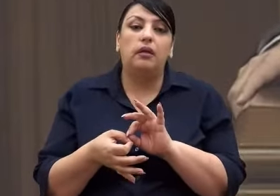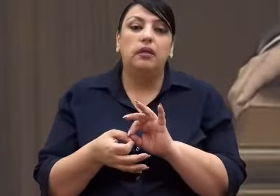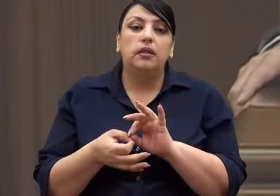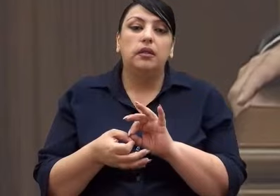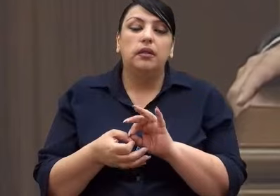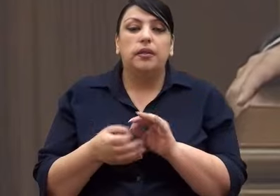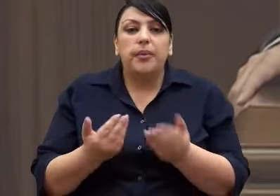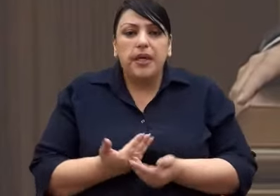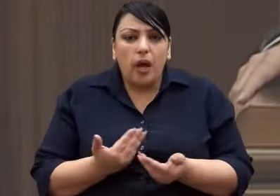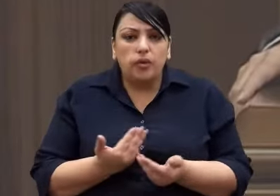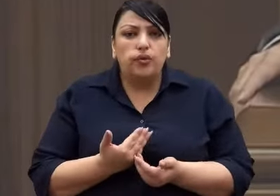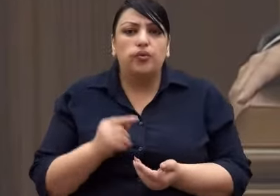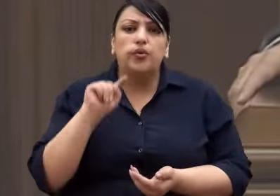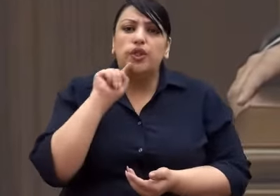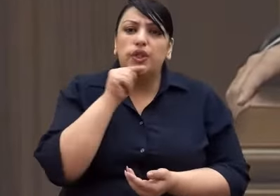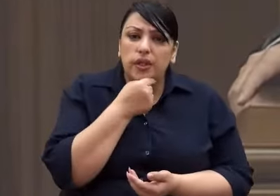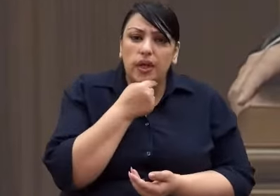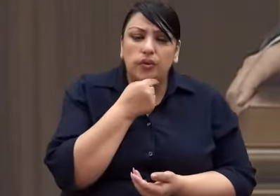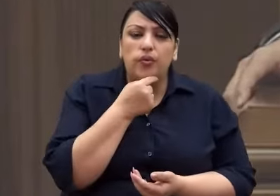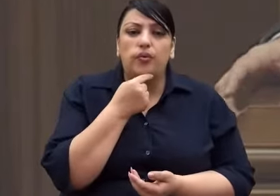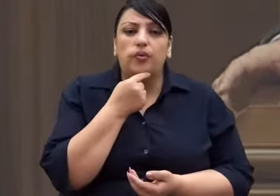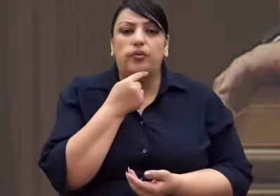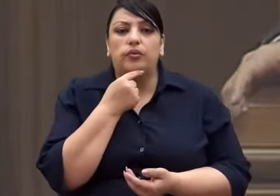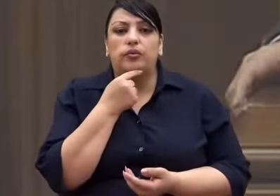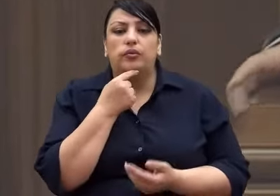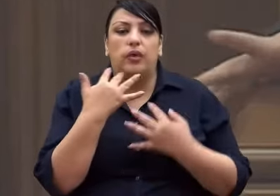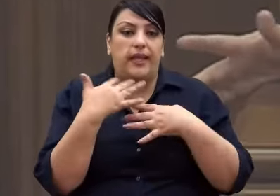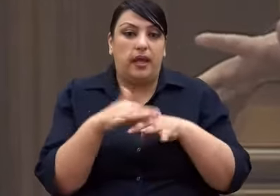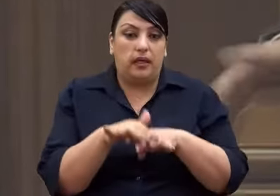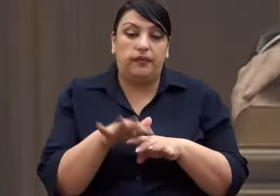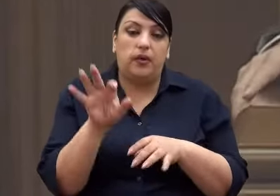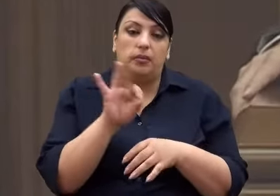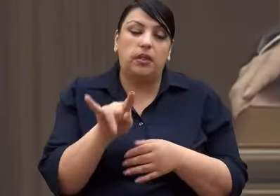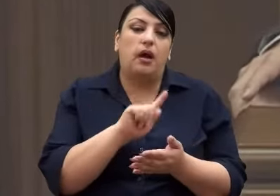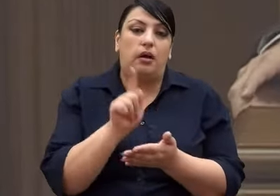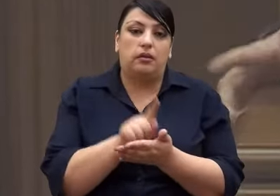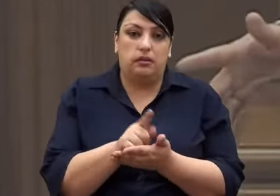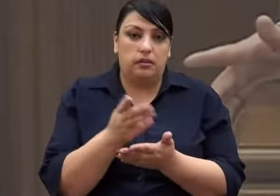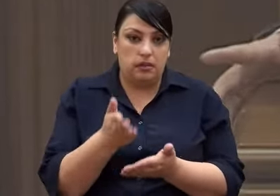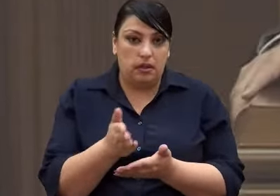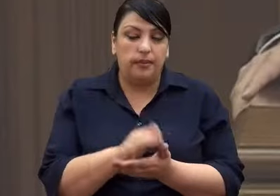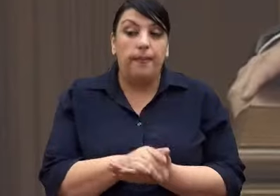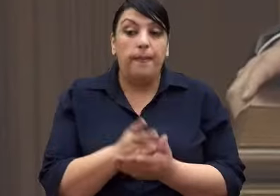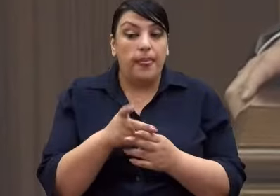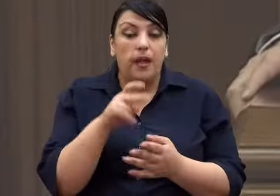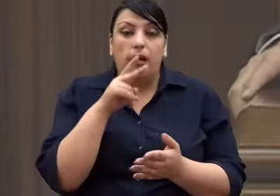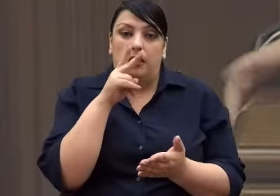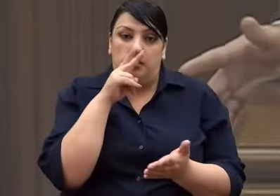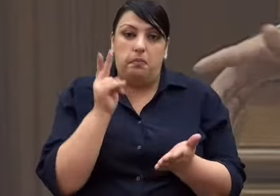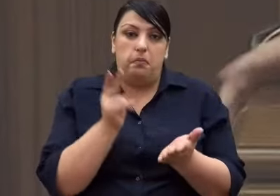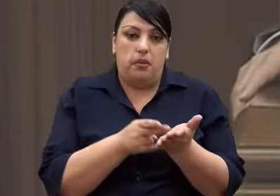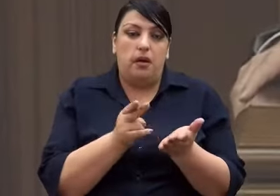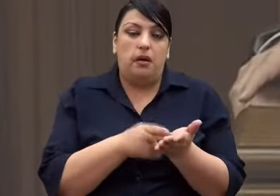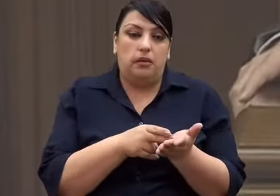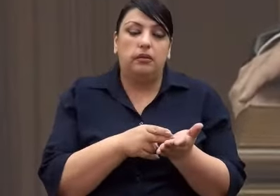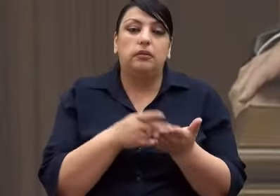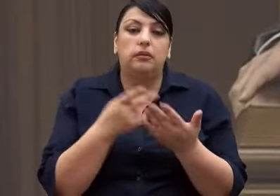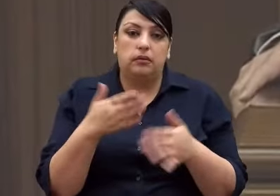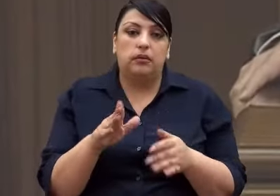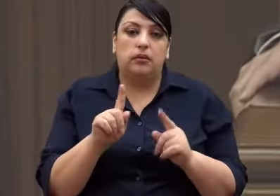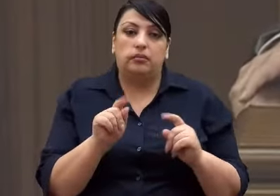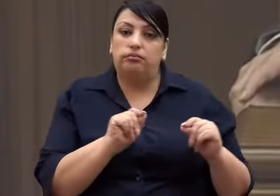դեմոգրաֆիայով, բնակչությամբ, տնտեսական իր ներդրումամբ, որ նման հարցն է, որովհետև իրենք փաստը ցույց է տվել, որ թրիչքաձև աճ